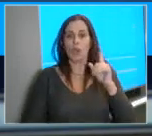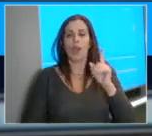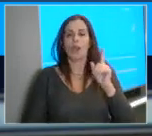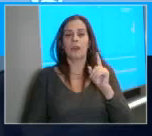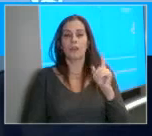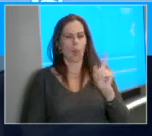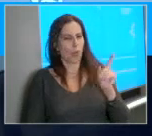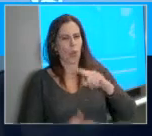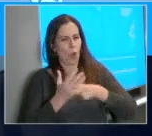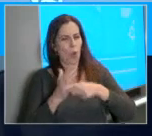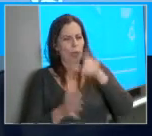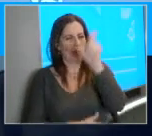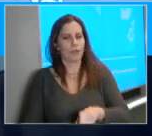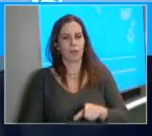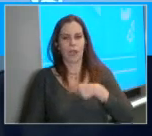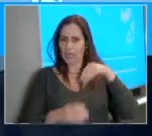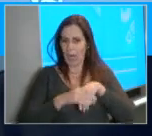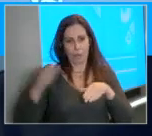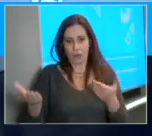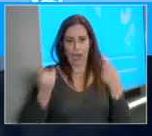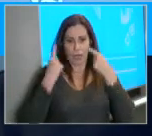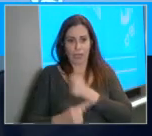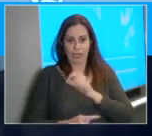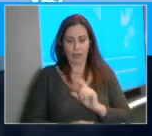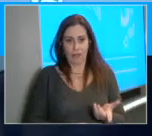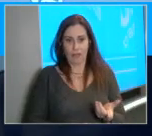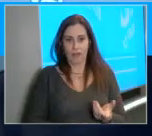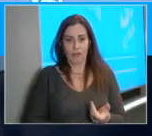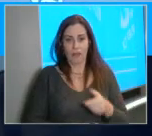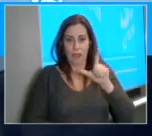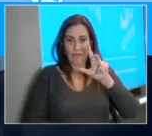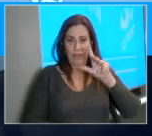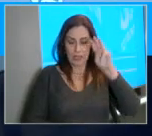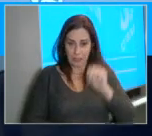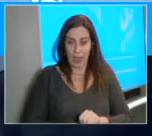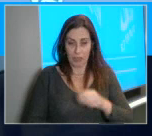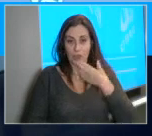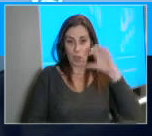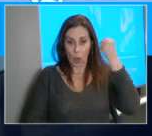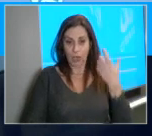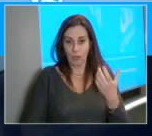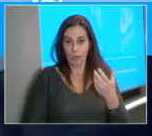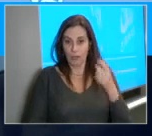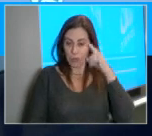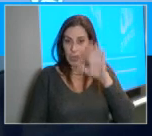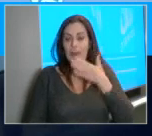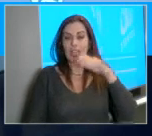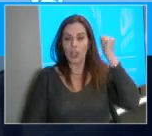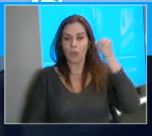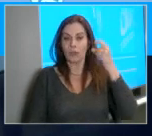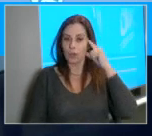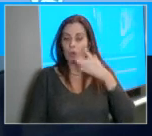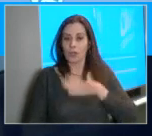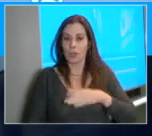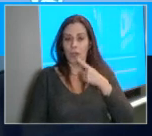פחות, לא פחות ציוני. לא, אני חלק מהגוש החרדי דתי, אני לא חלק מגוש לא ציוני. אני חושב ציוני, אני חושב גם אתה ציוני, ואני